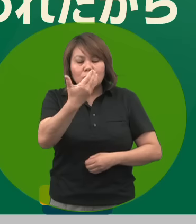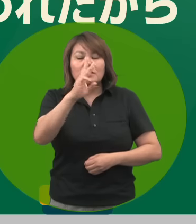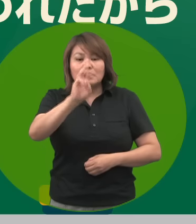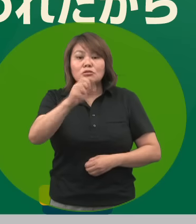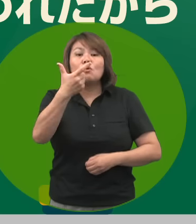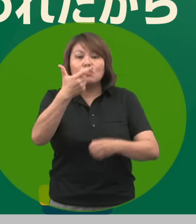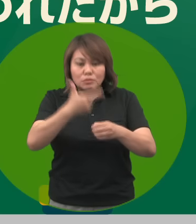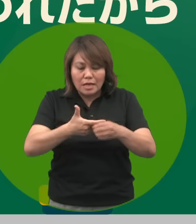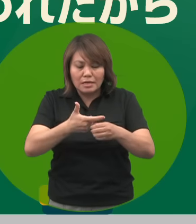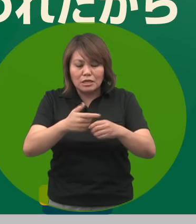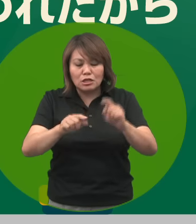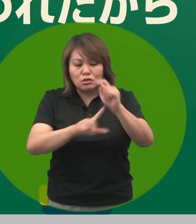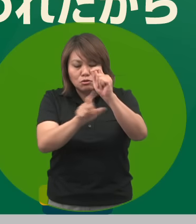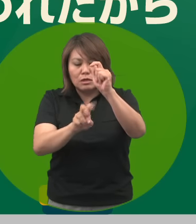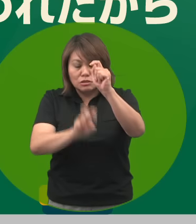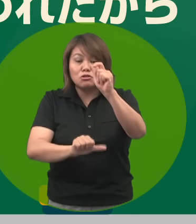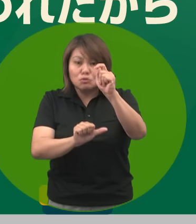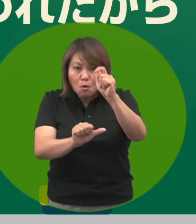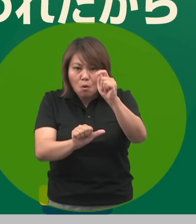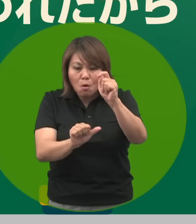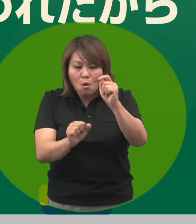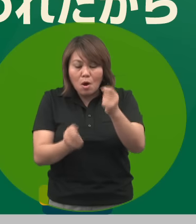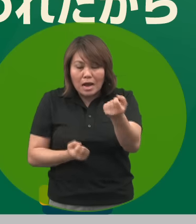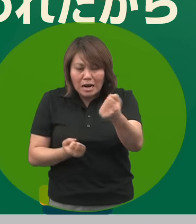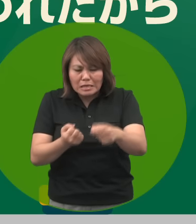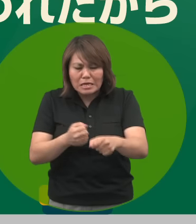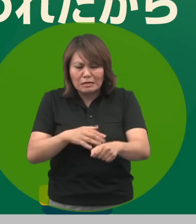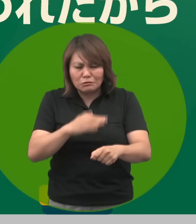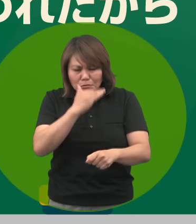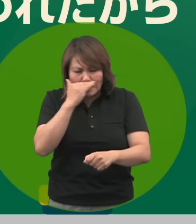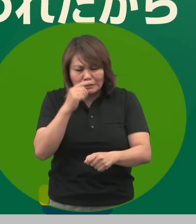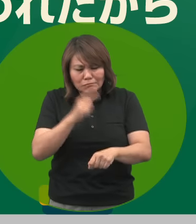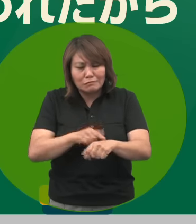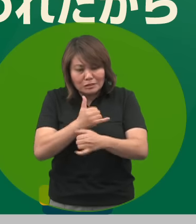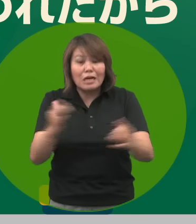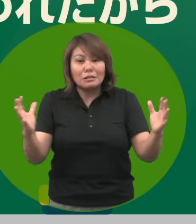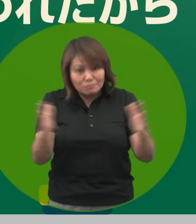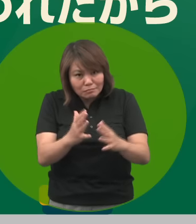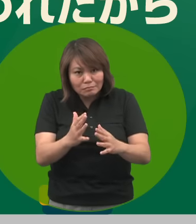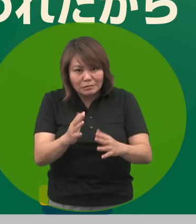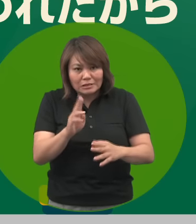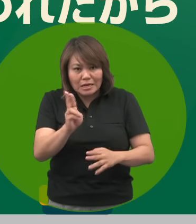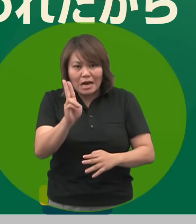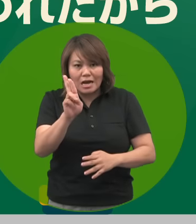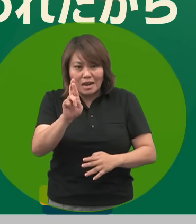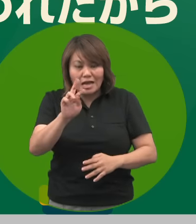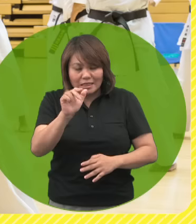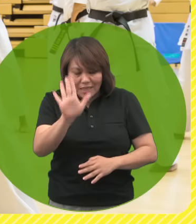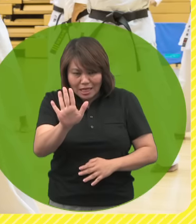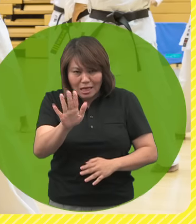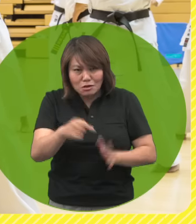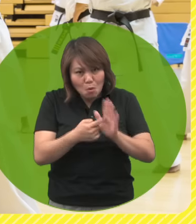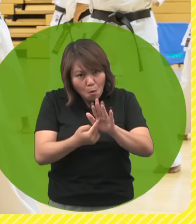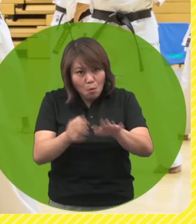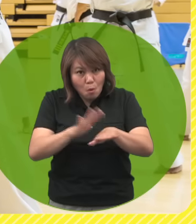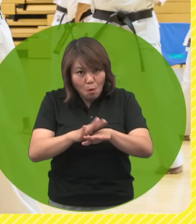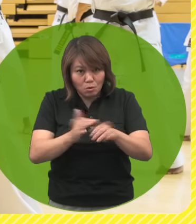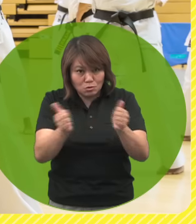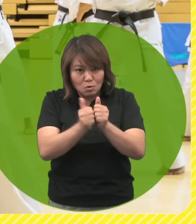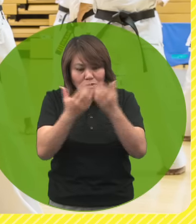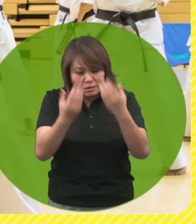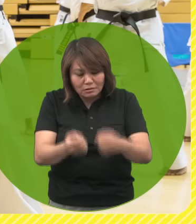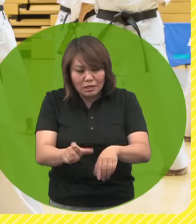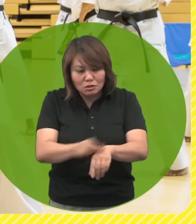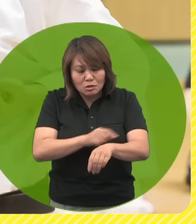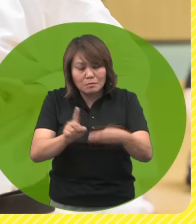10月25日に空手の大家が集い、空手という表記への統一が話し合われました。この日を特別な日と